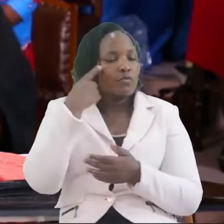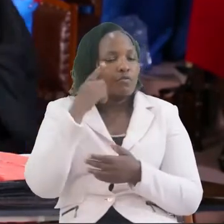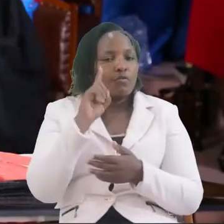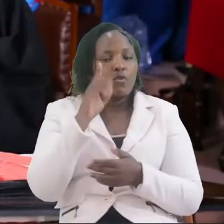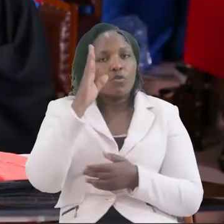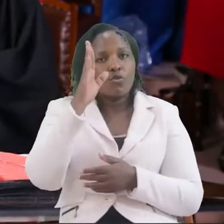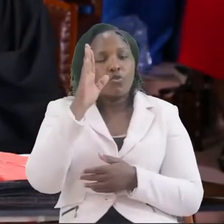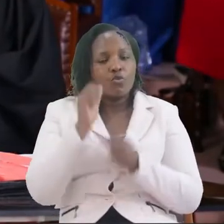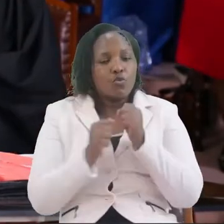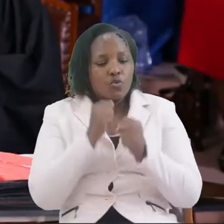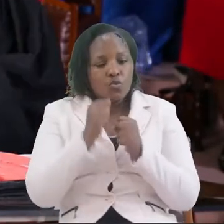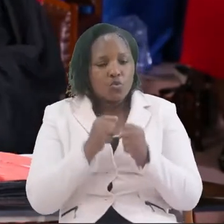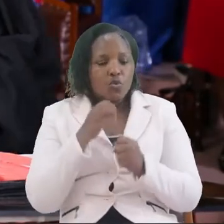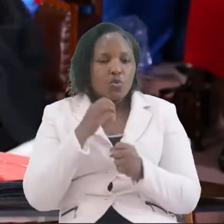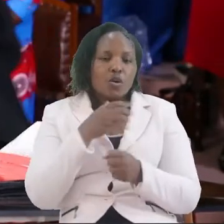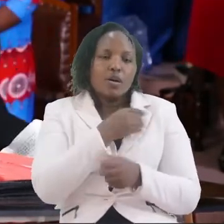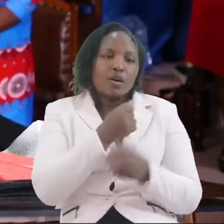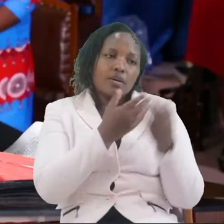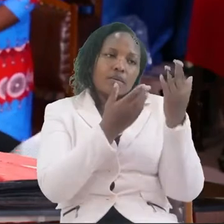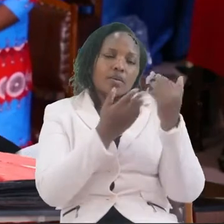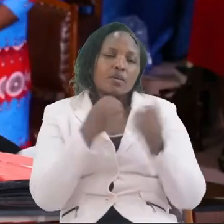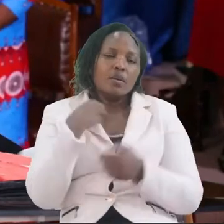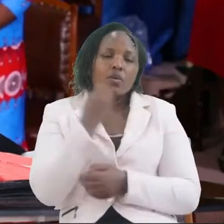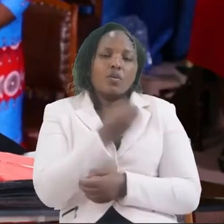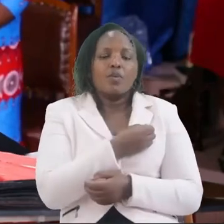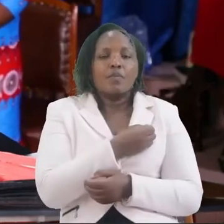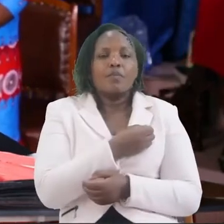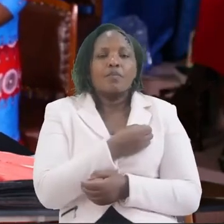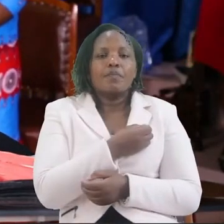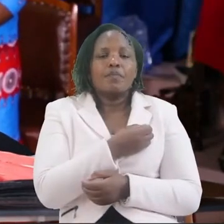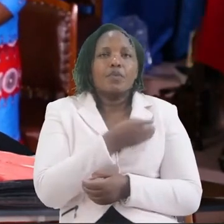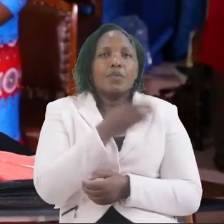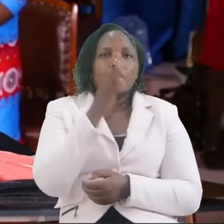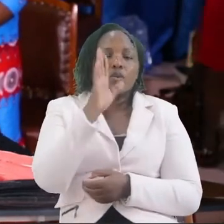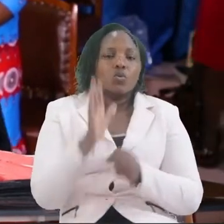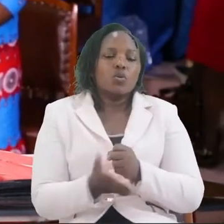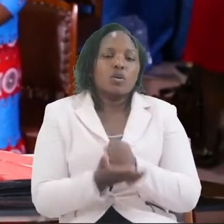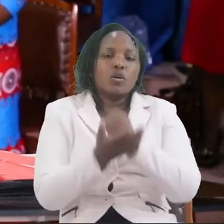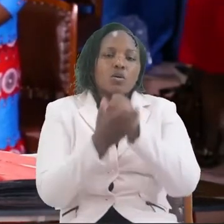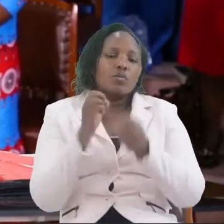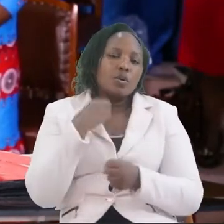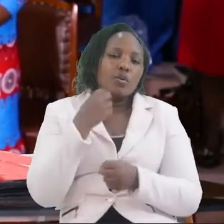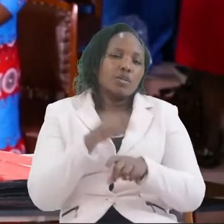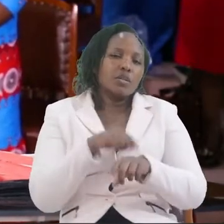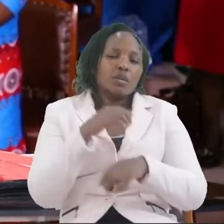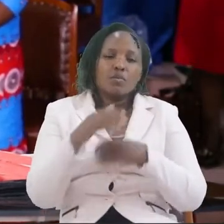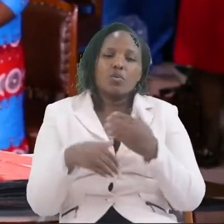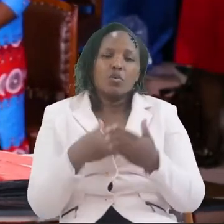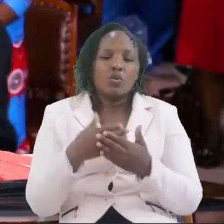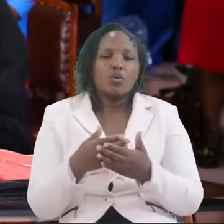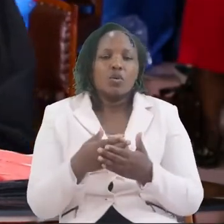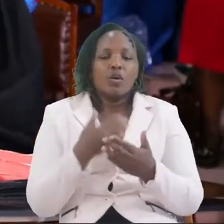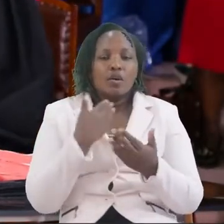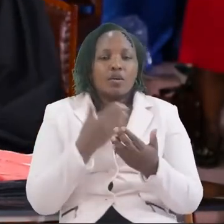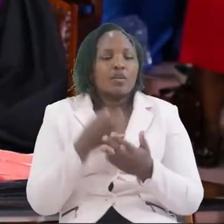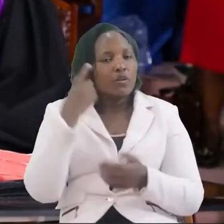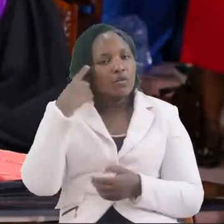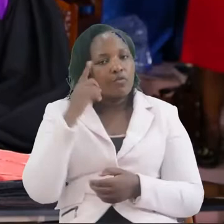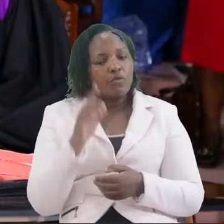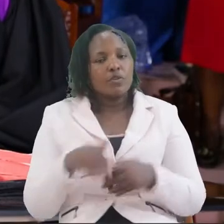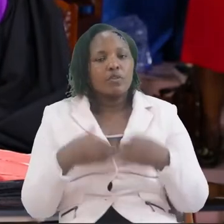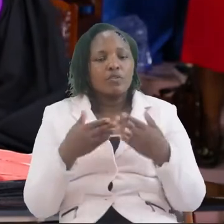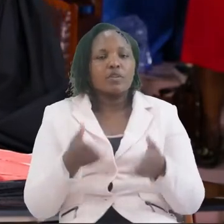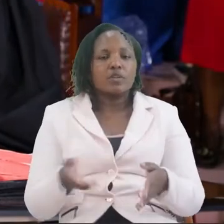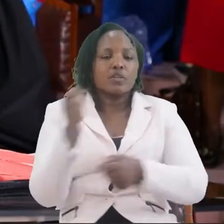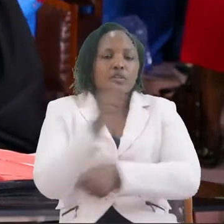sababu wewe ni kimbilio na tegemeo letu na wewe ni msaada wetu wa wakati wote. Ni asanti kwa kutupa